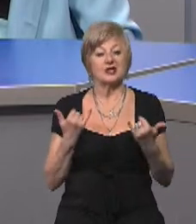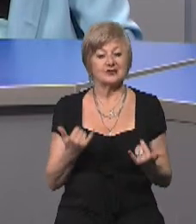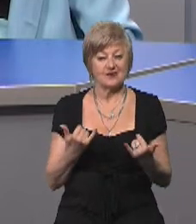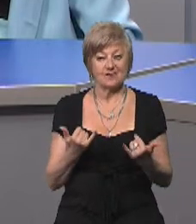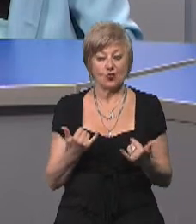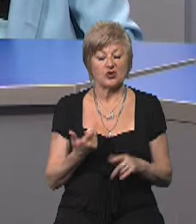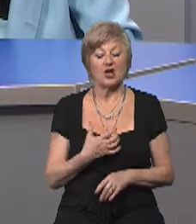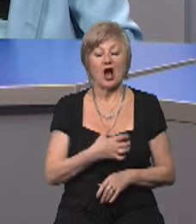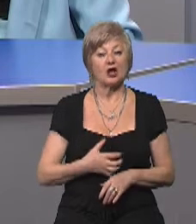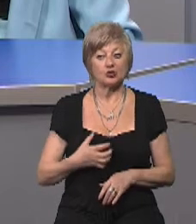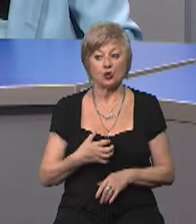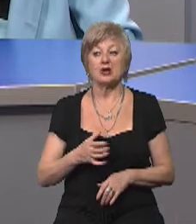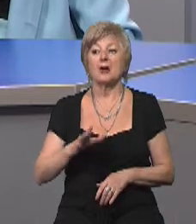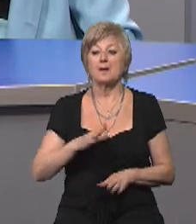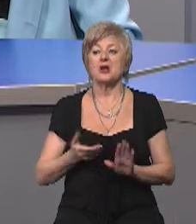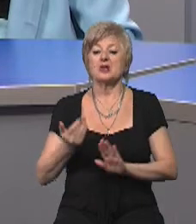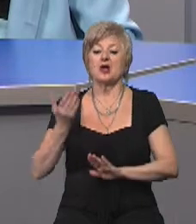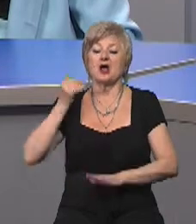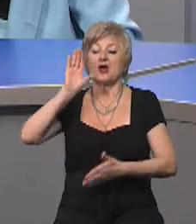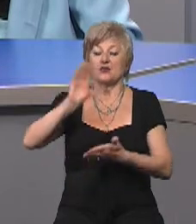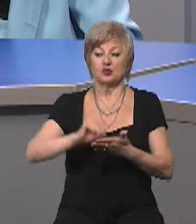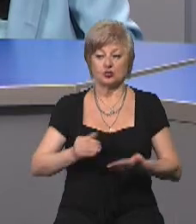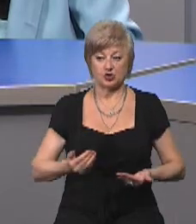стає актуальною, вона була актуальна завжди.